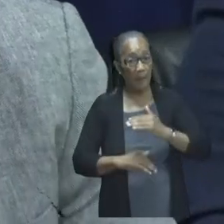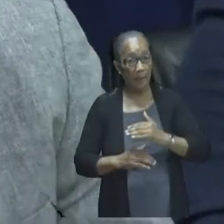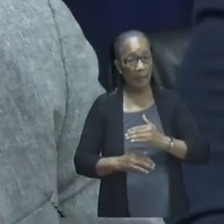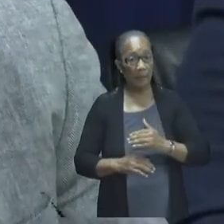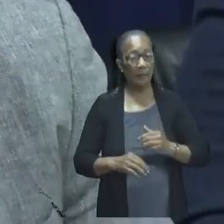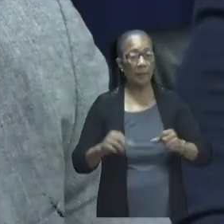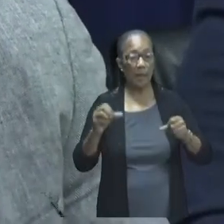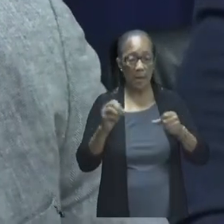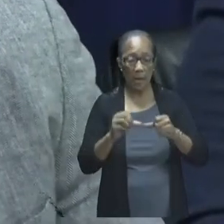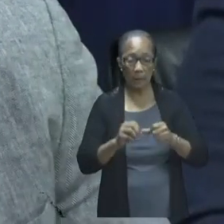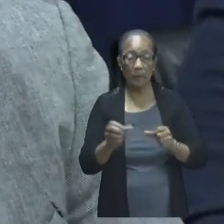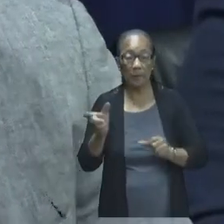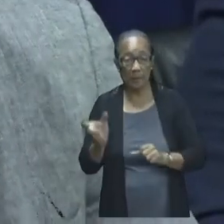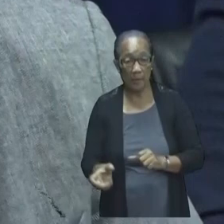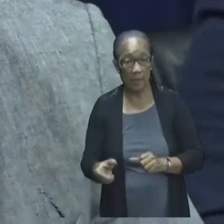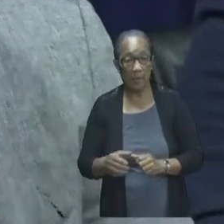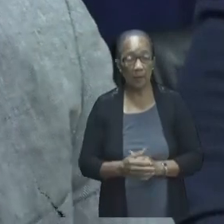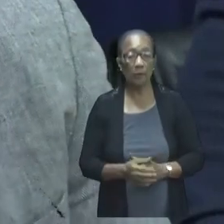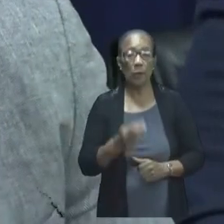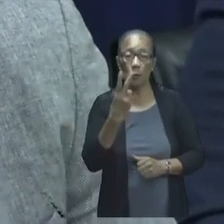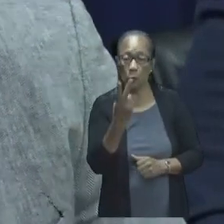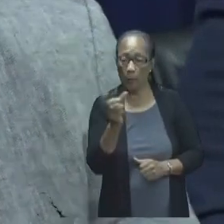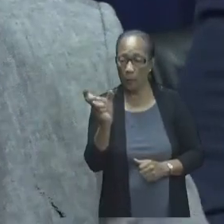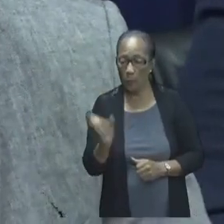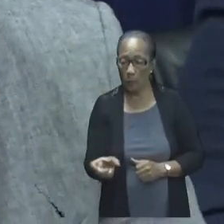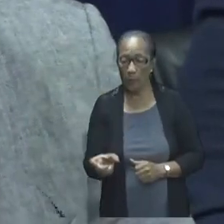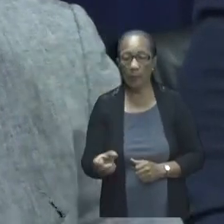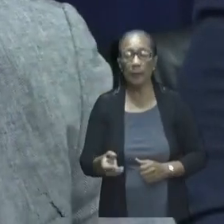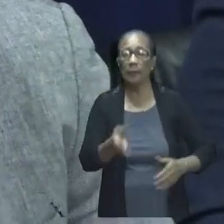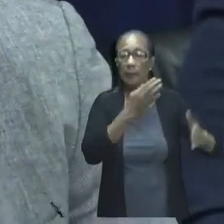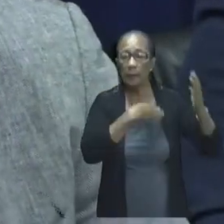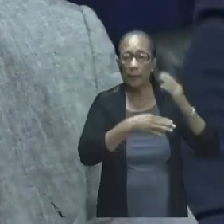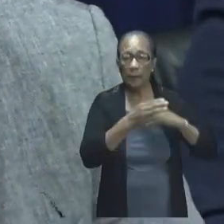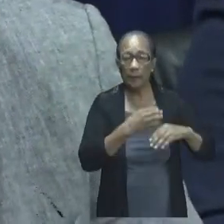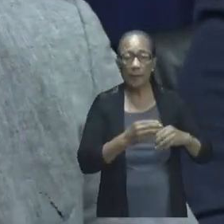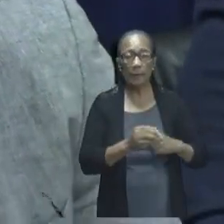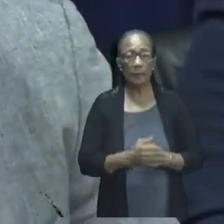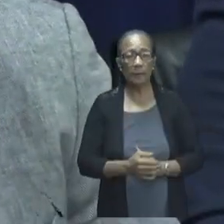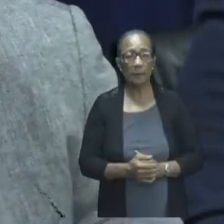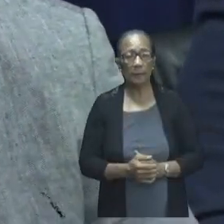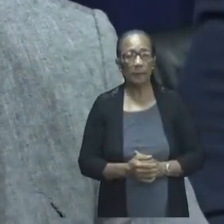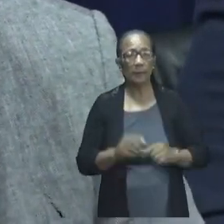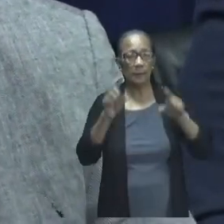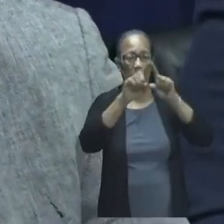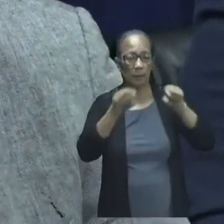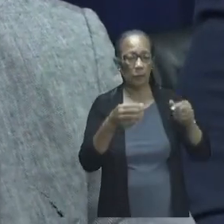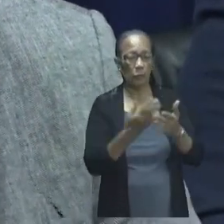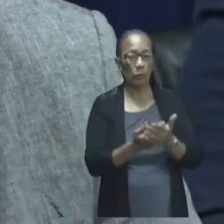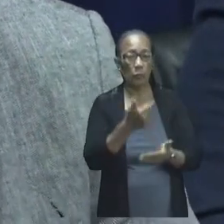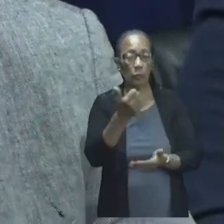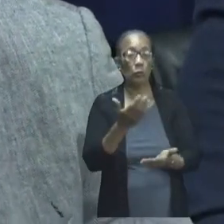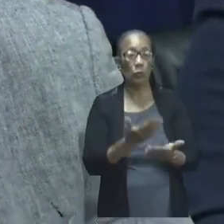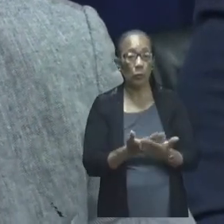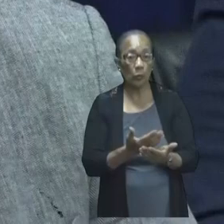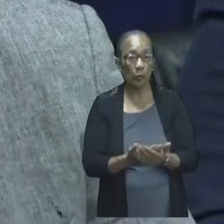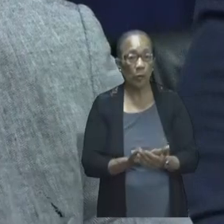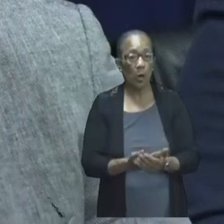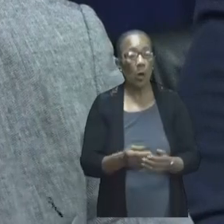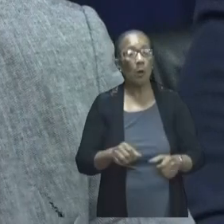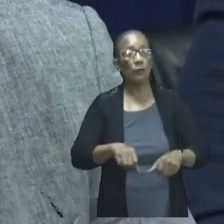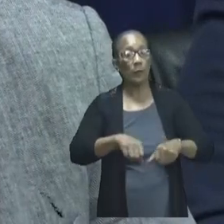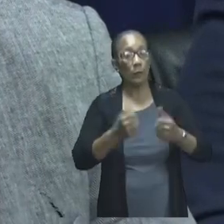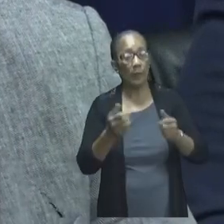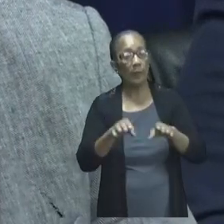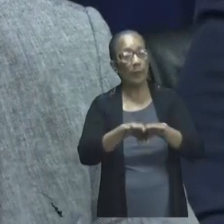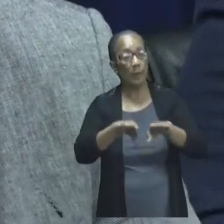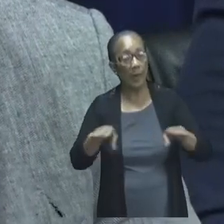voornemens er is twee weken geleden het uitvoeringsplan goedgekeurd van de peer zijn we gaan het wel op vrijwillige basis doen uit onderzoek